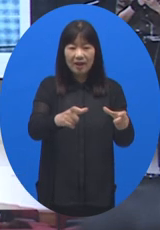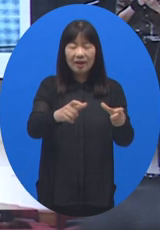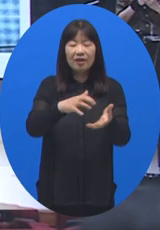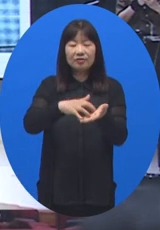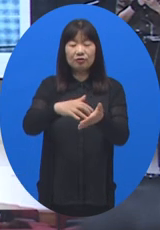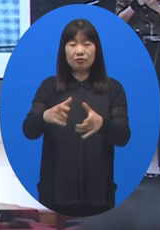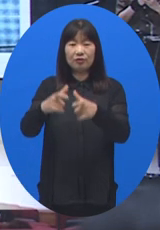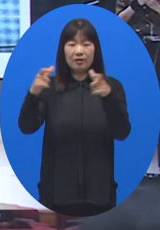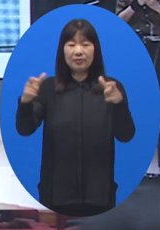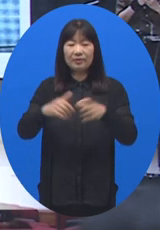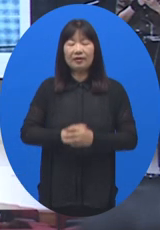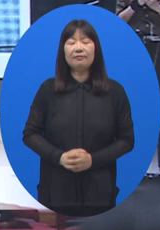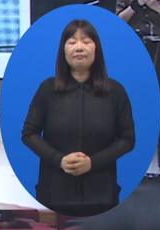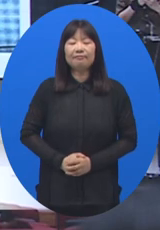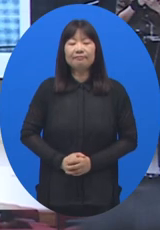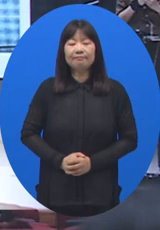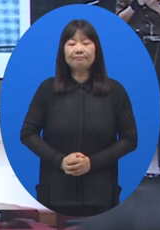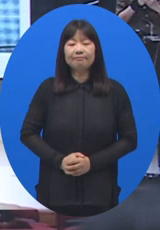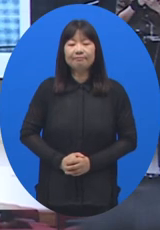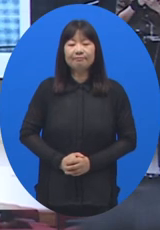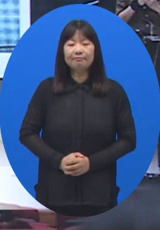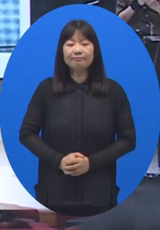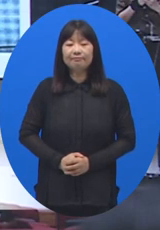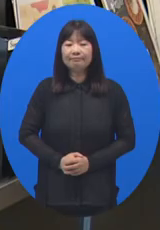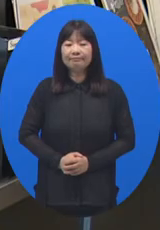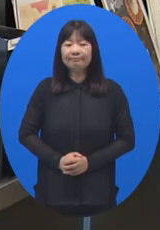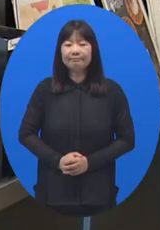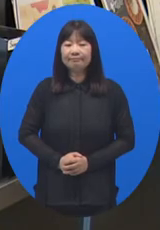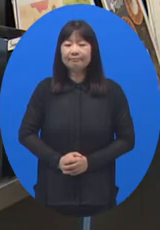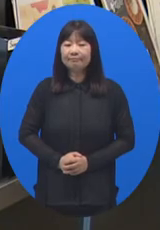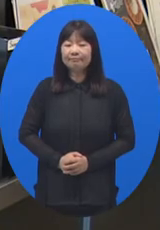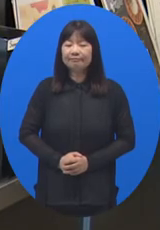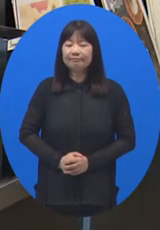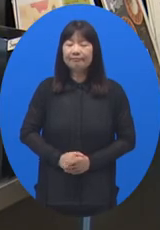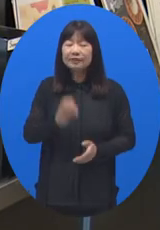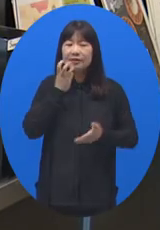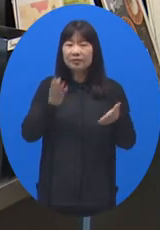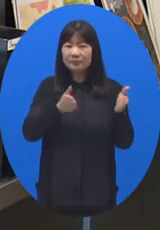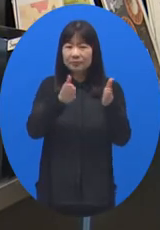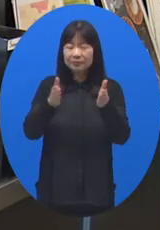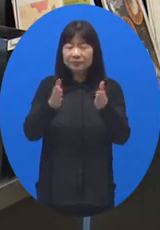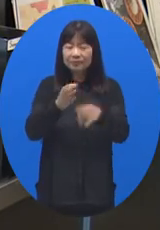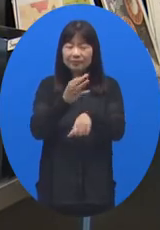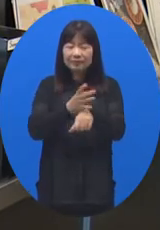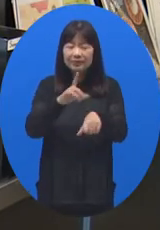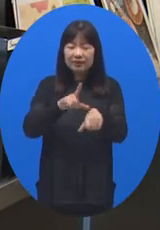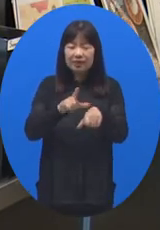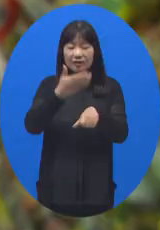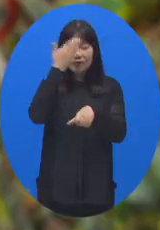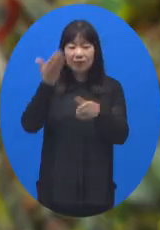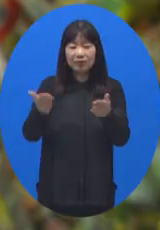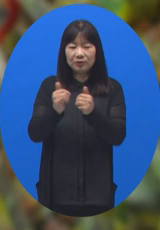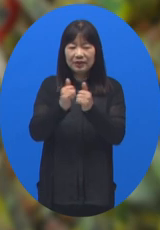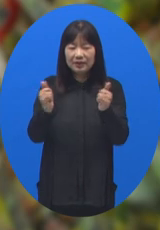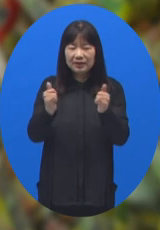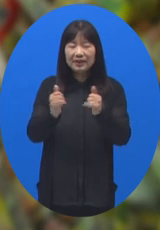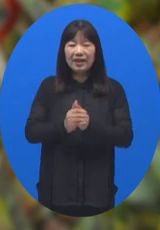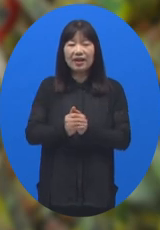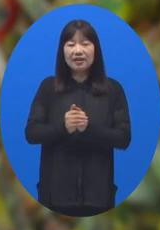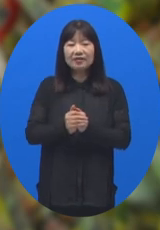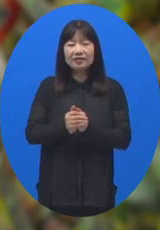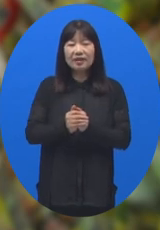확대 합니다 첨 녀 기자의 보도입니다 경기도는 단시간 청년 노동자 등 비정규직